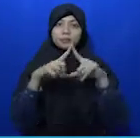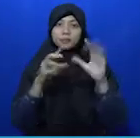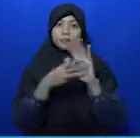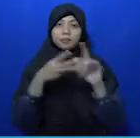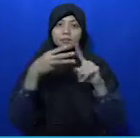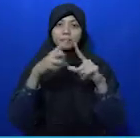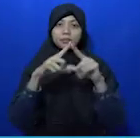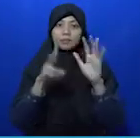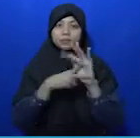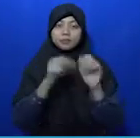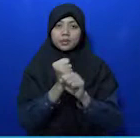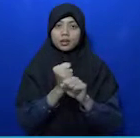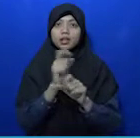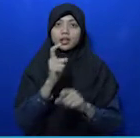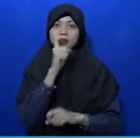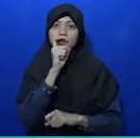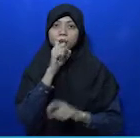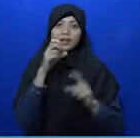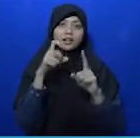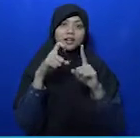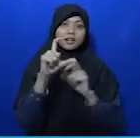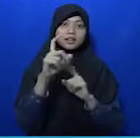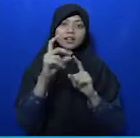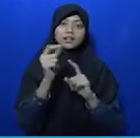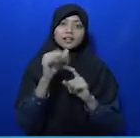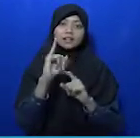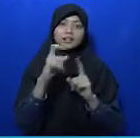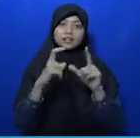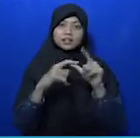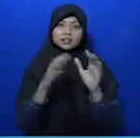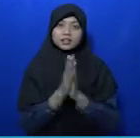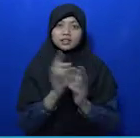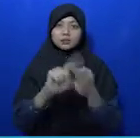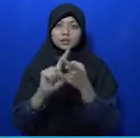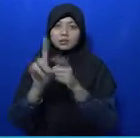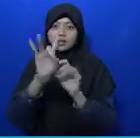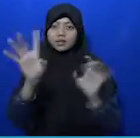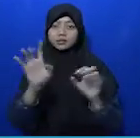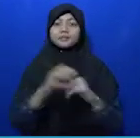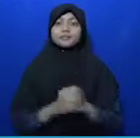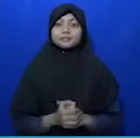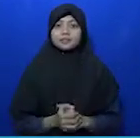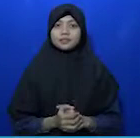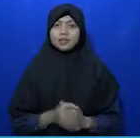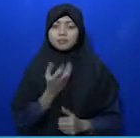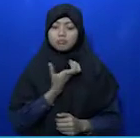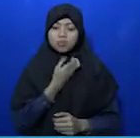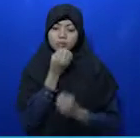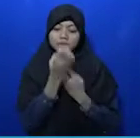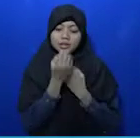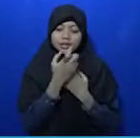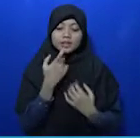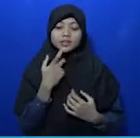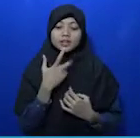hormati Pak Kris, Pak Fahmi Radi, narasumber, moderator, dan teman-teman sekalian. Saya ingin menjelaskan terkait